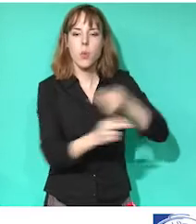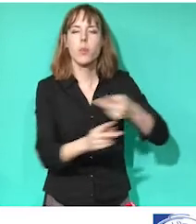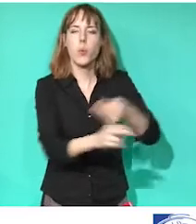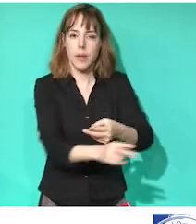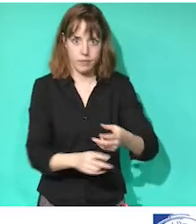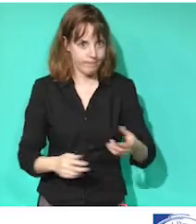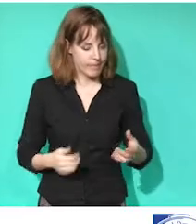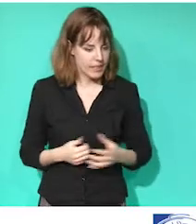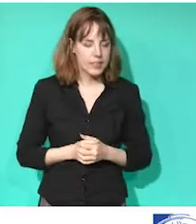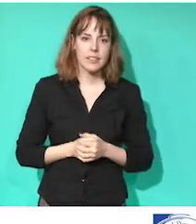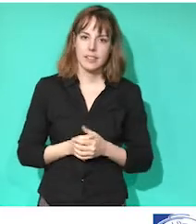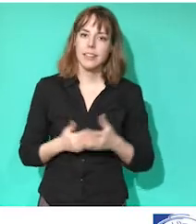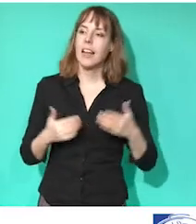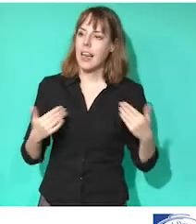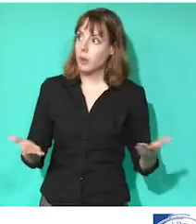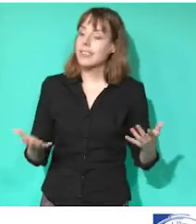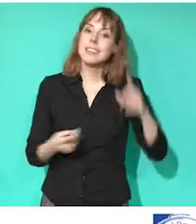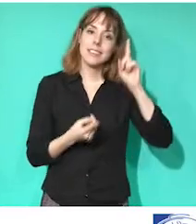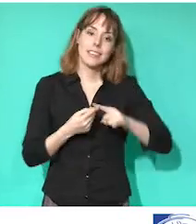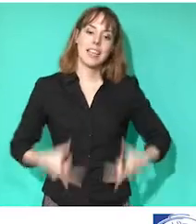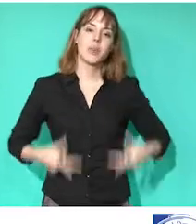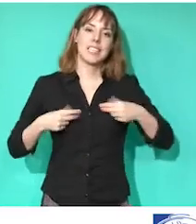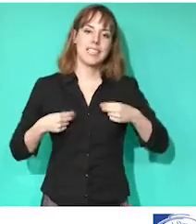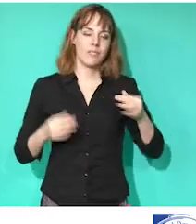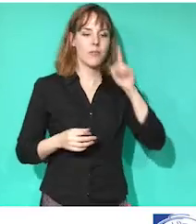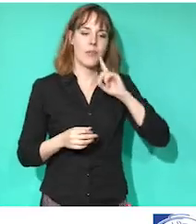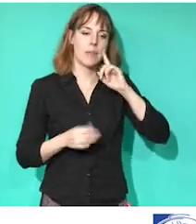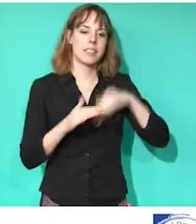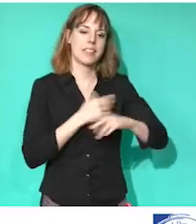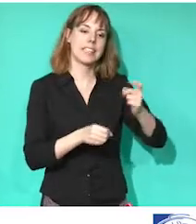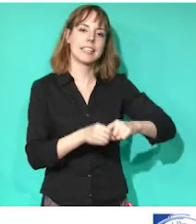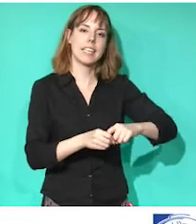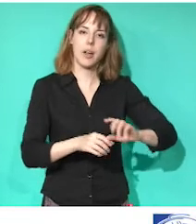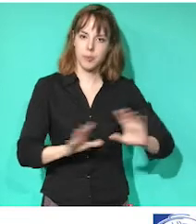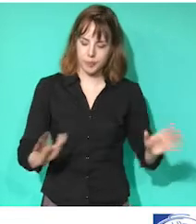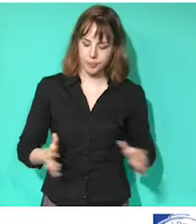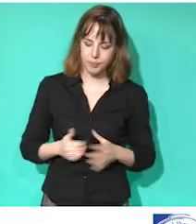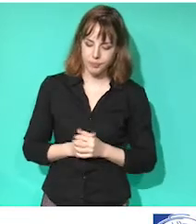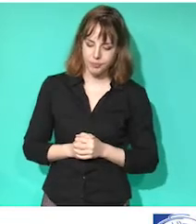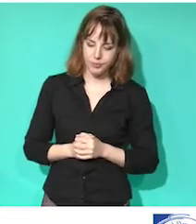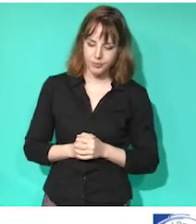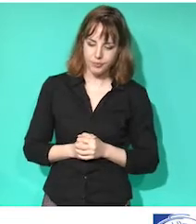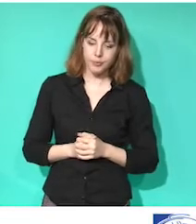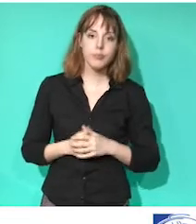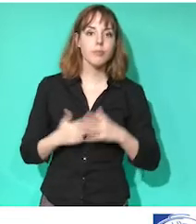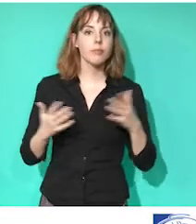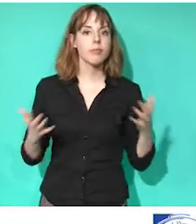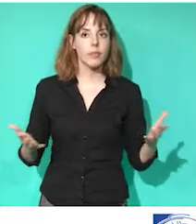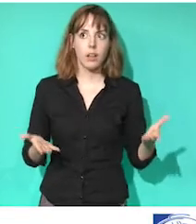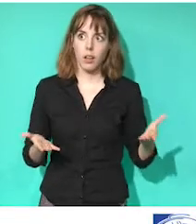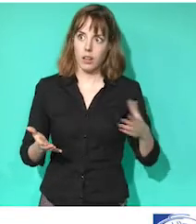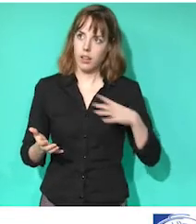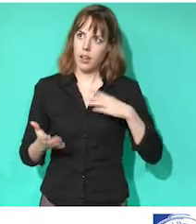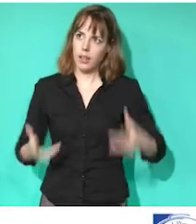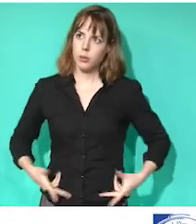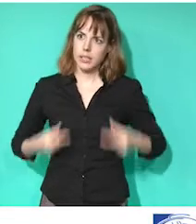les femmes dans les structures syndicales. Exactement. Après, il y en avait un atelier, je crois, Interrel sur